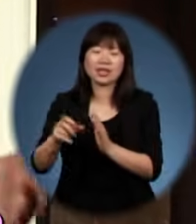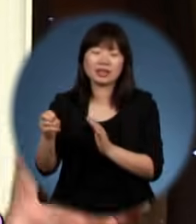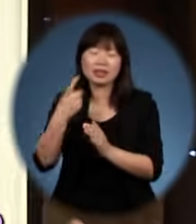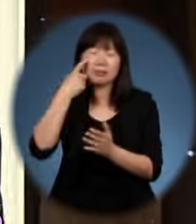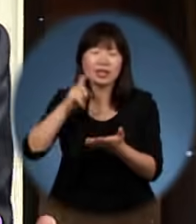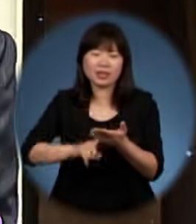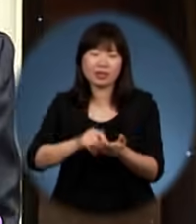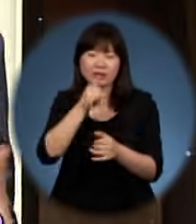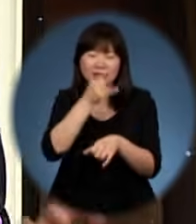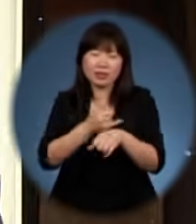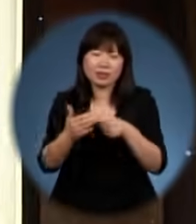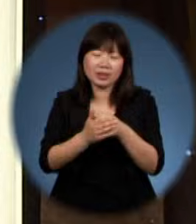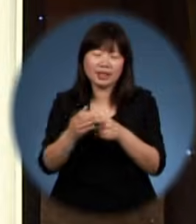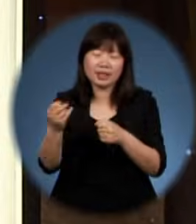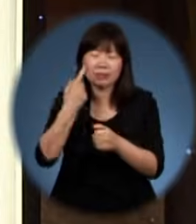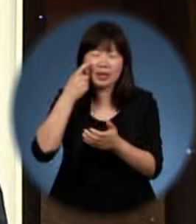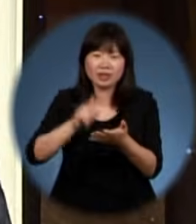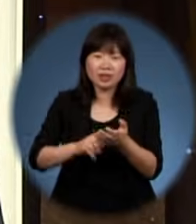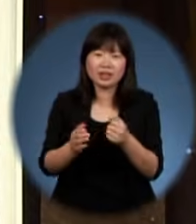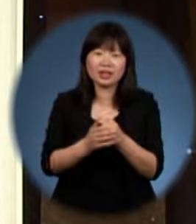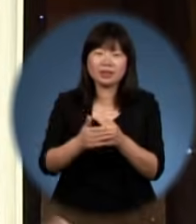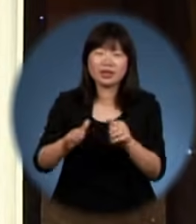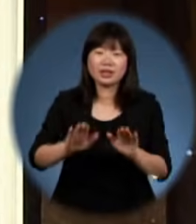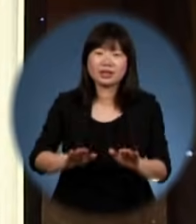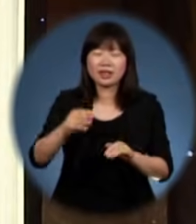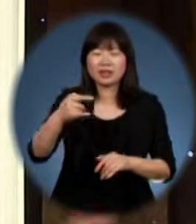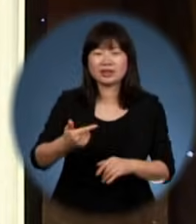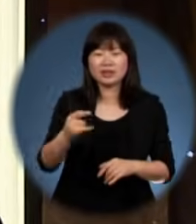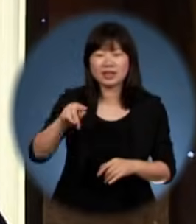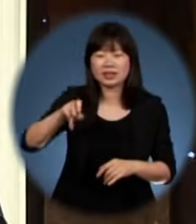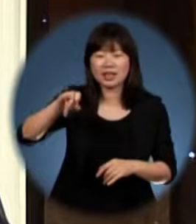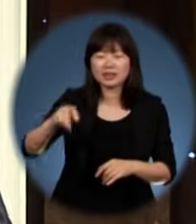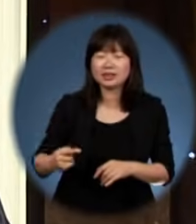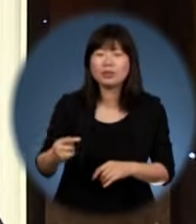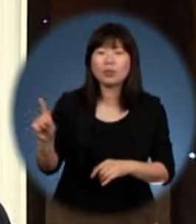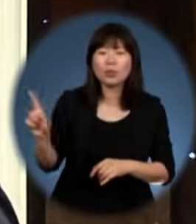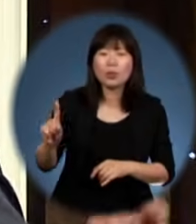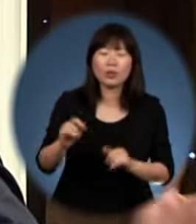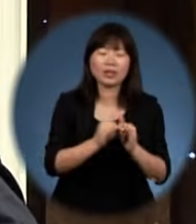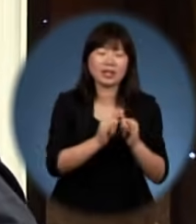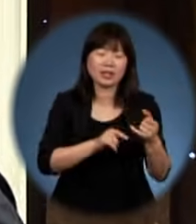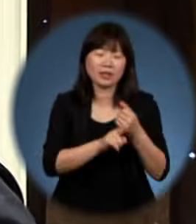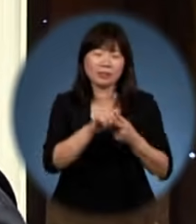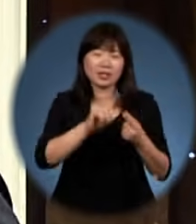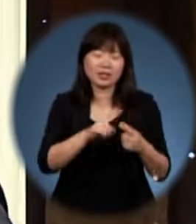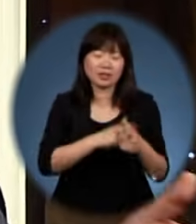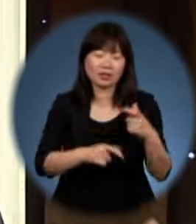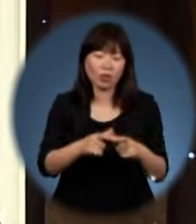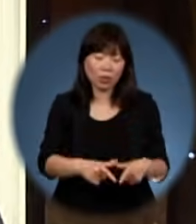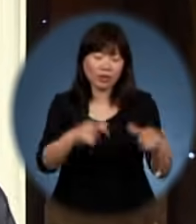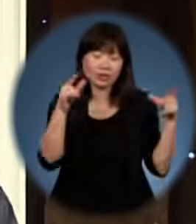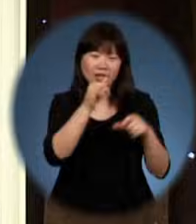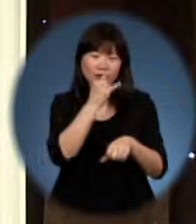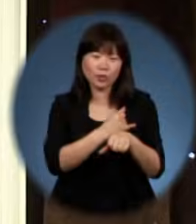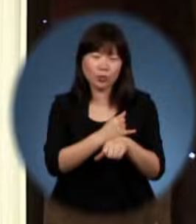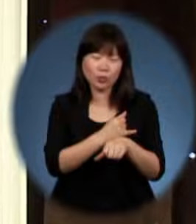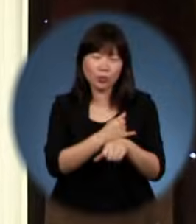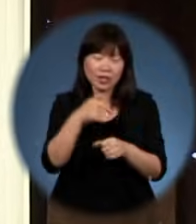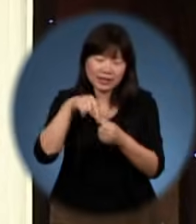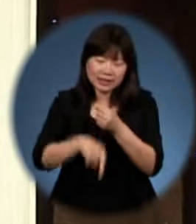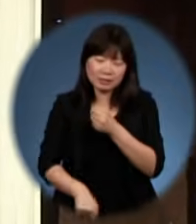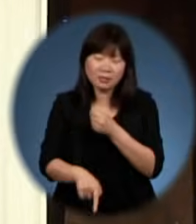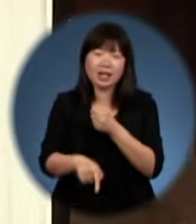발견됨으로써 제 발견함으로써 이제 르네상스 가 인간의 의미를 확대시키고 심 화